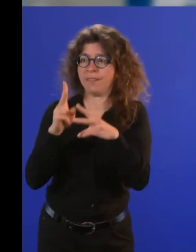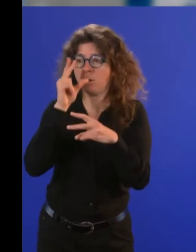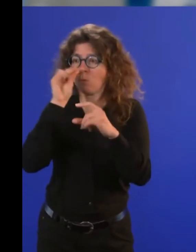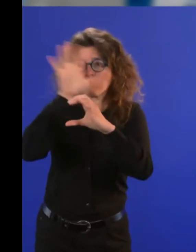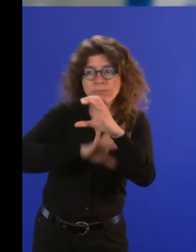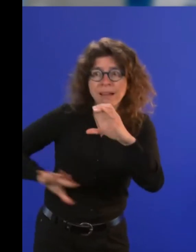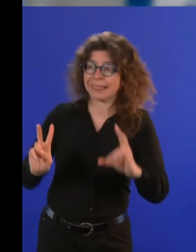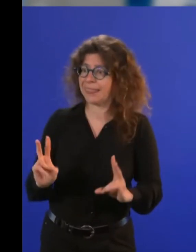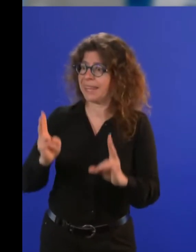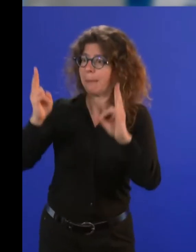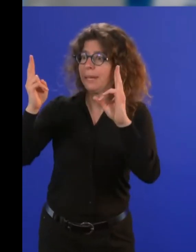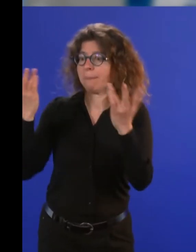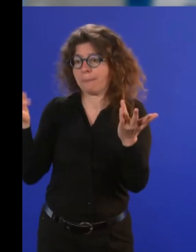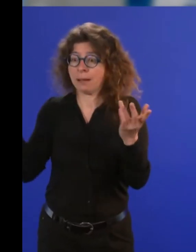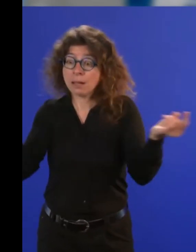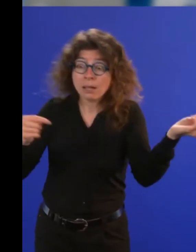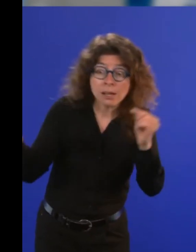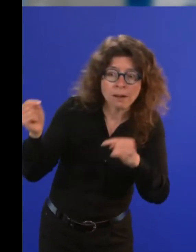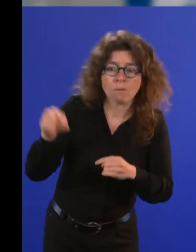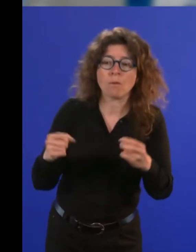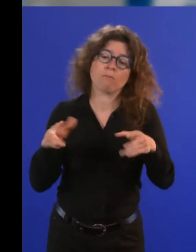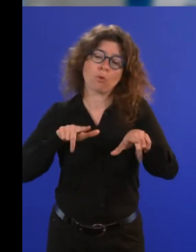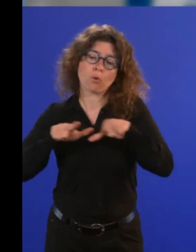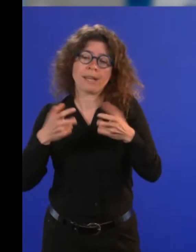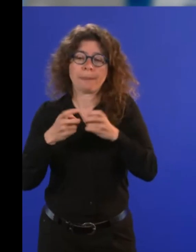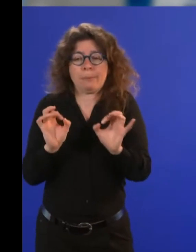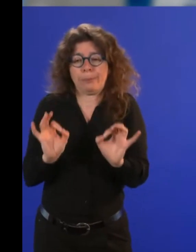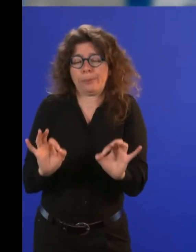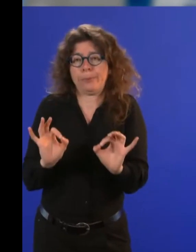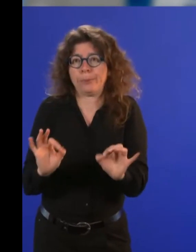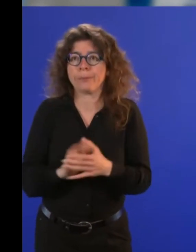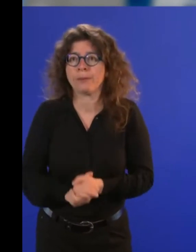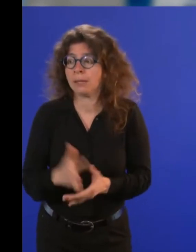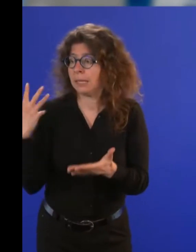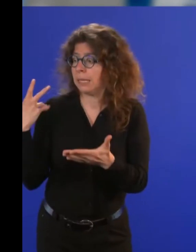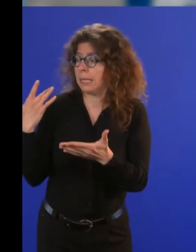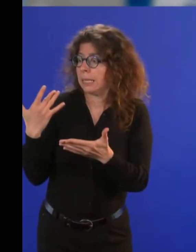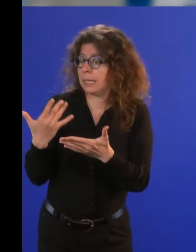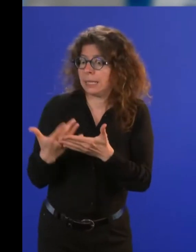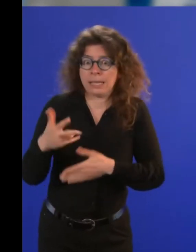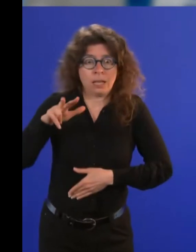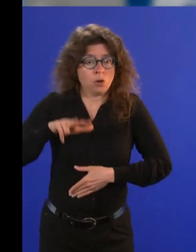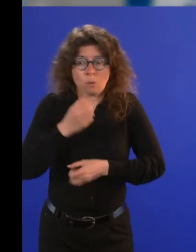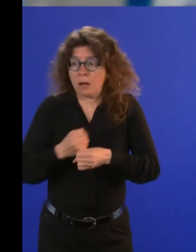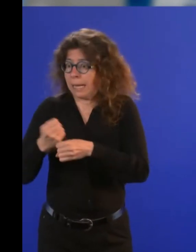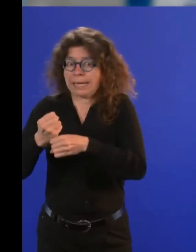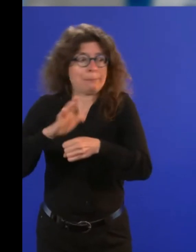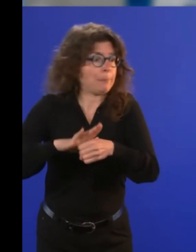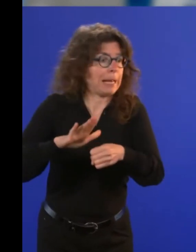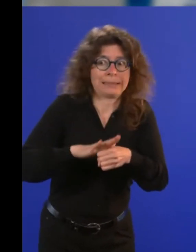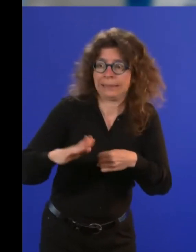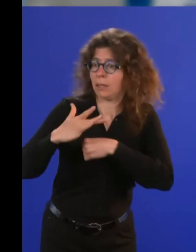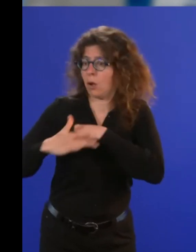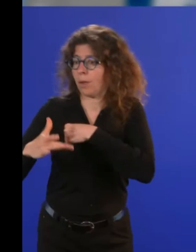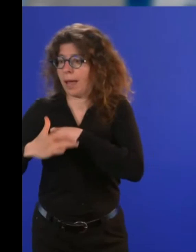nôtre à des prix acceptables. Et le retard pris toutes ces dernières années dans la production de logements presse l'État de trouver de nouvelles